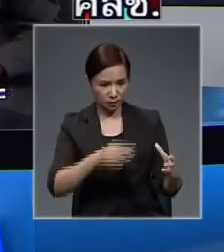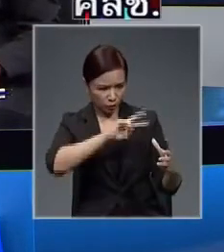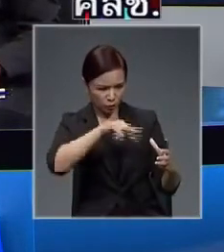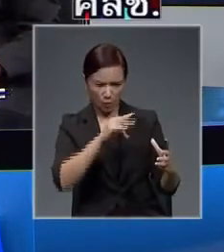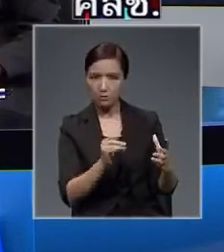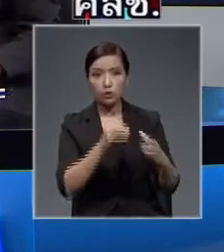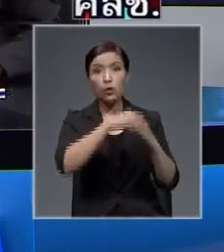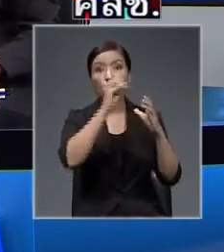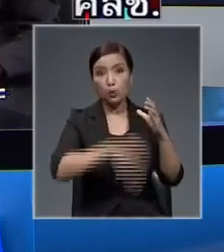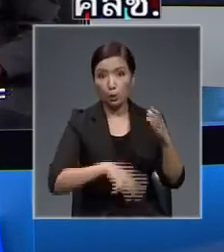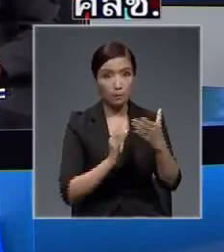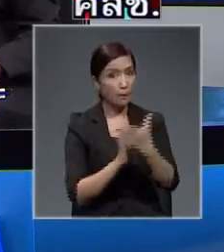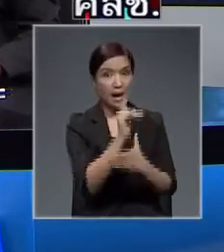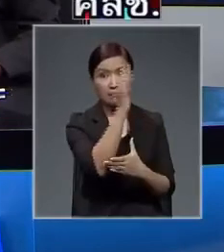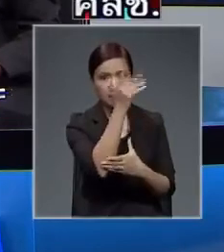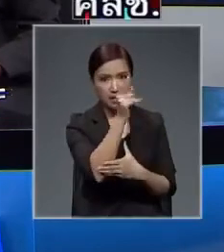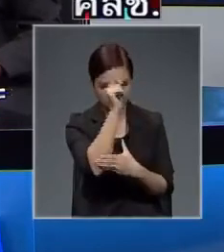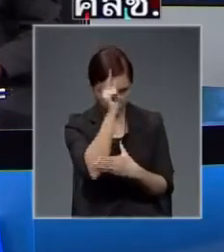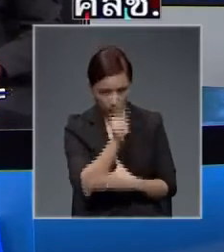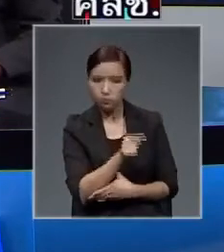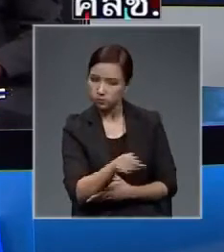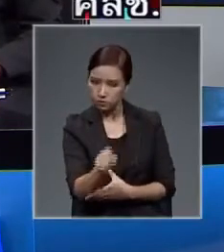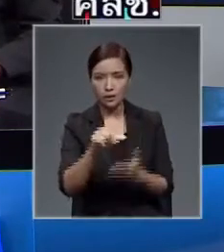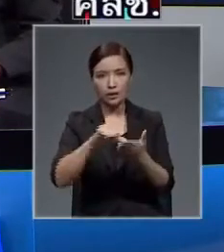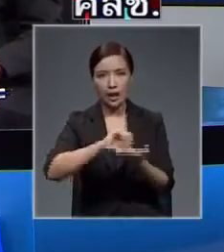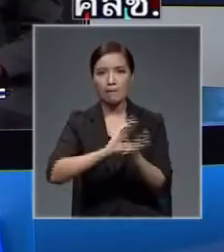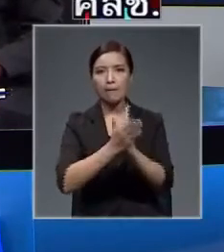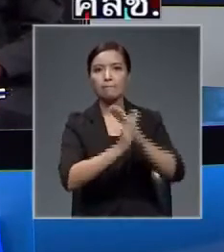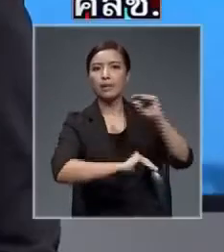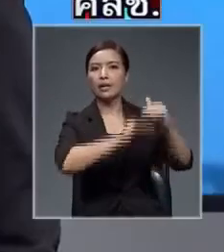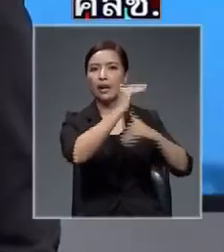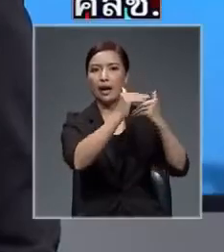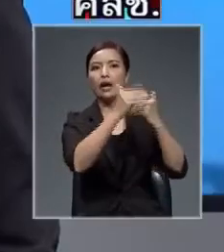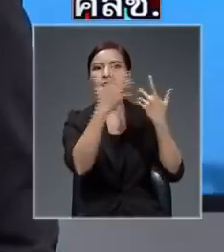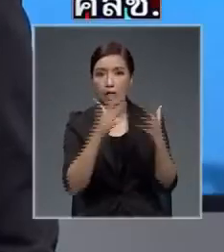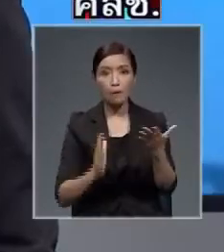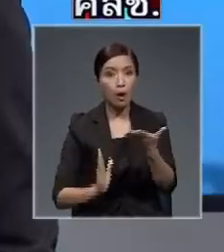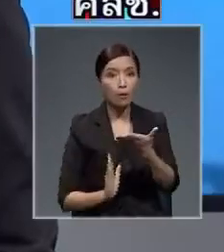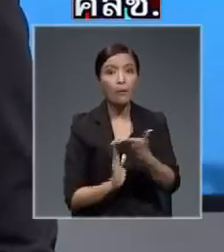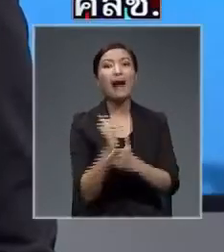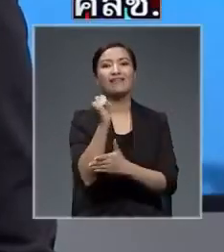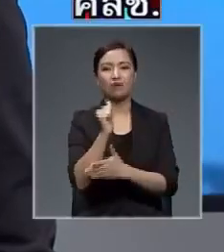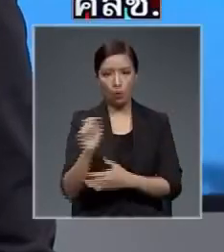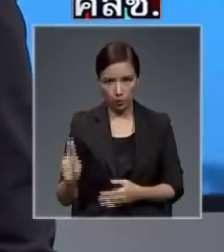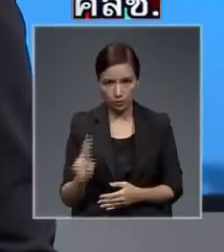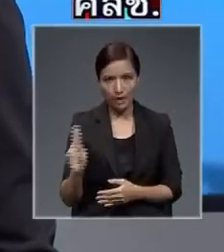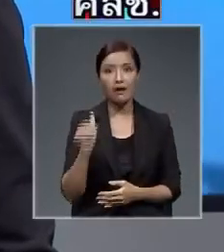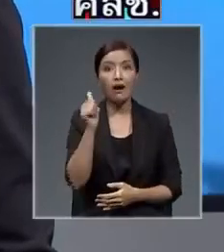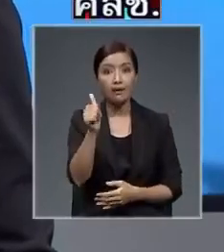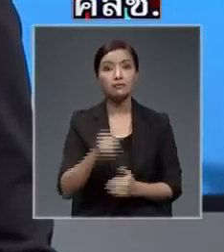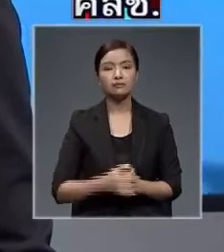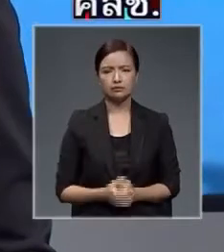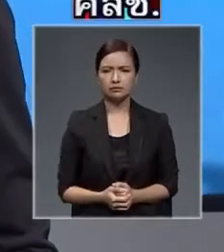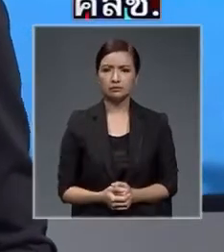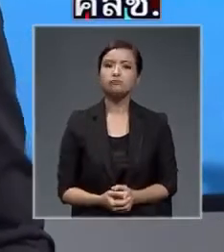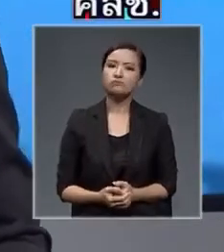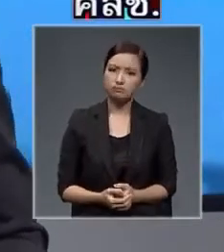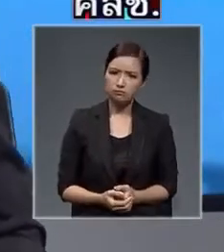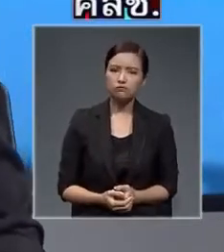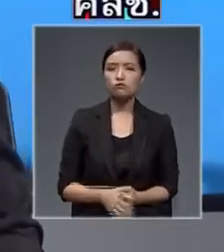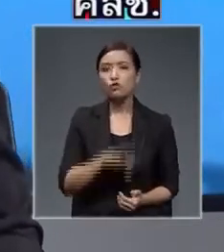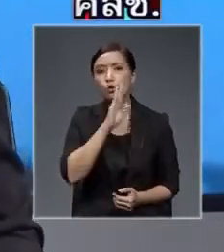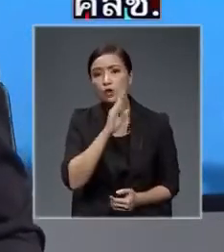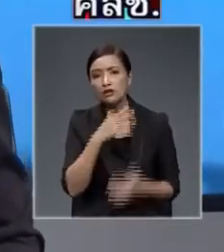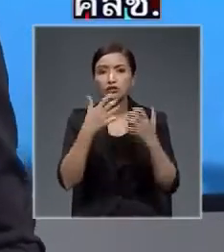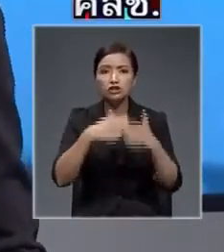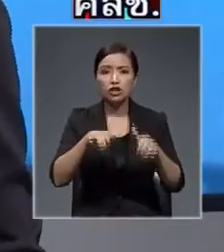แก้ไขไม่อย่างนั้นใช้ไม่ได้ คือเดิมทีถ้าเกิดว่าไปตรวจสภาพแล้วว่าเครื่องมืออาจจะมีประสิทธิภาพลดน้อยล